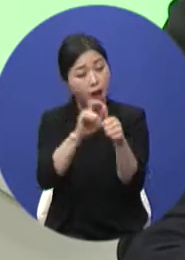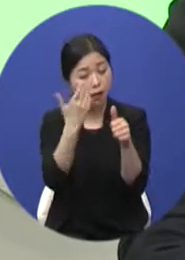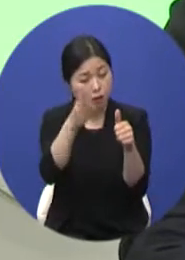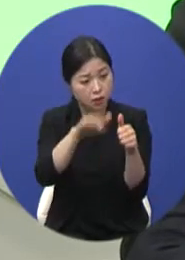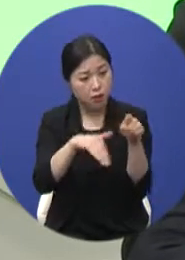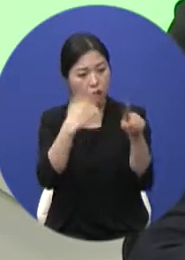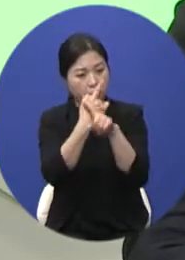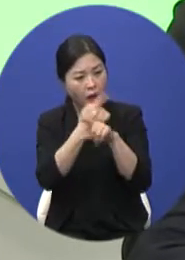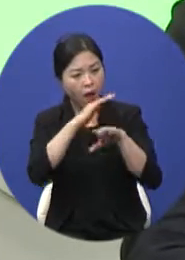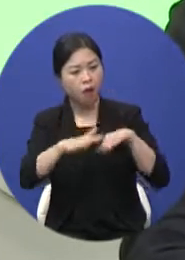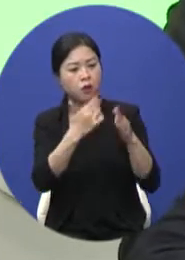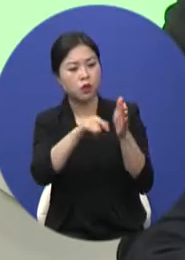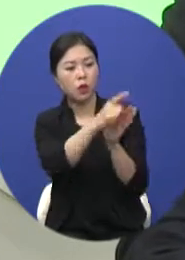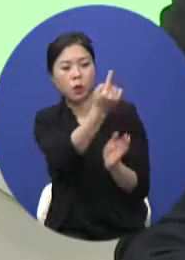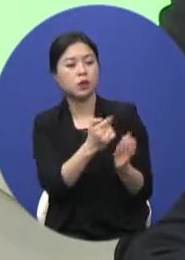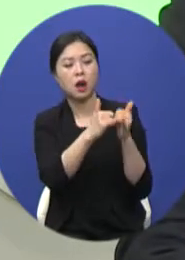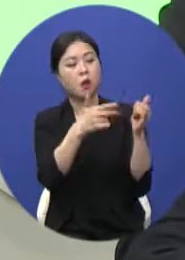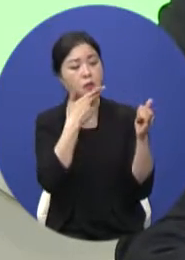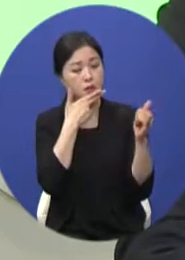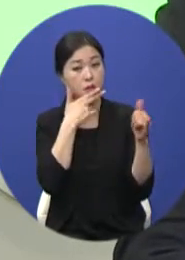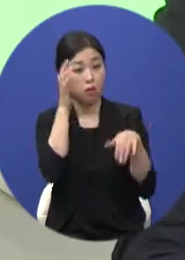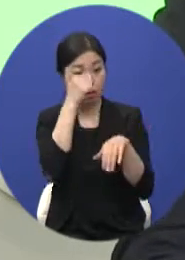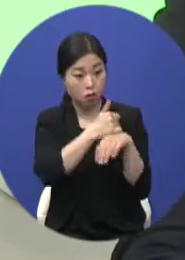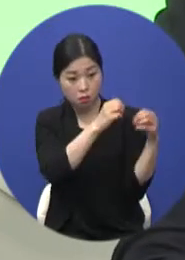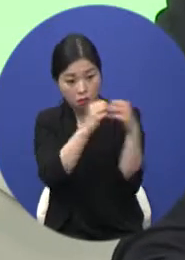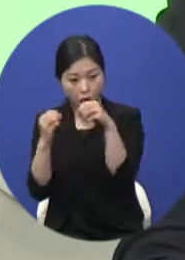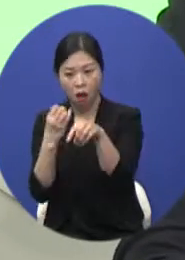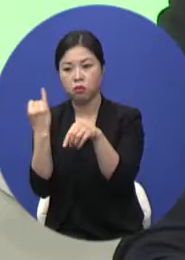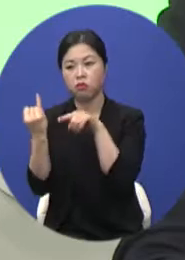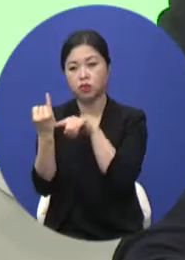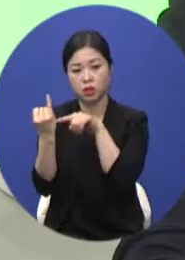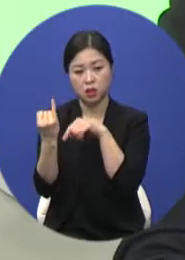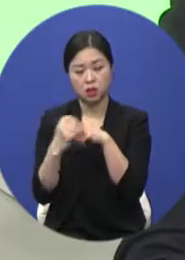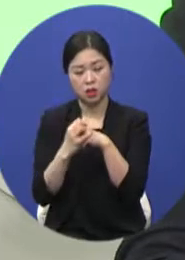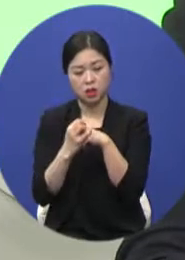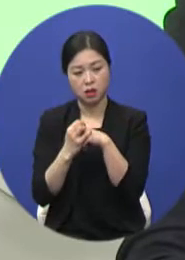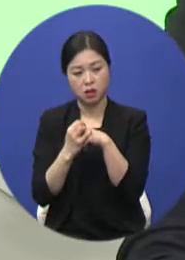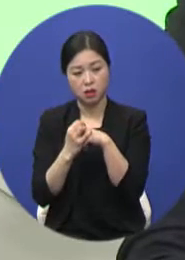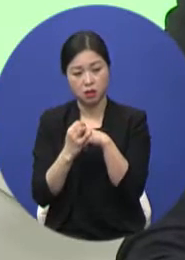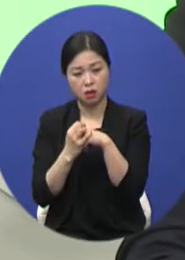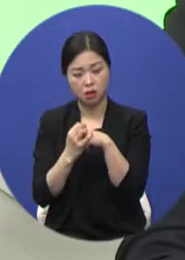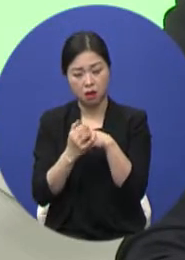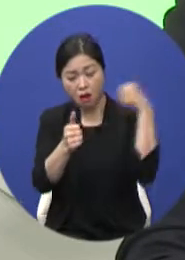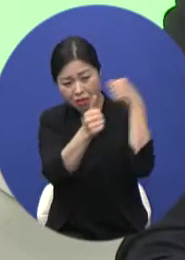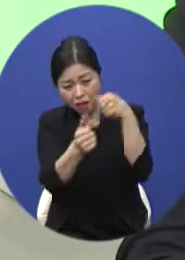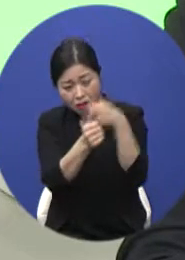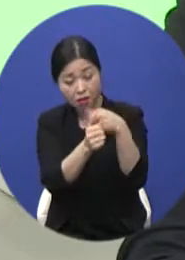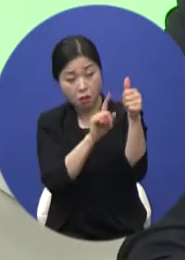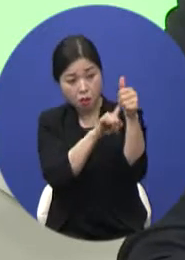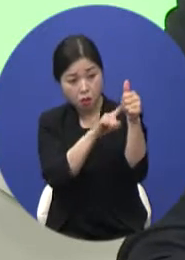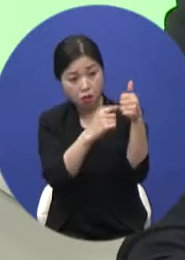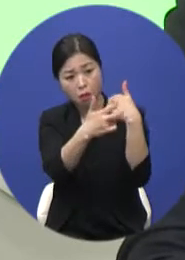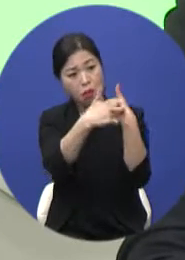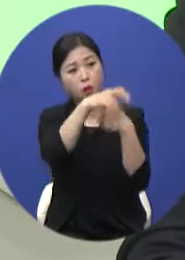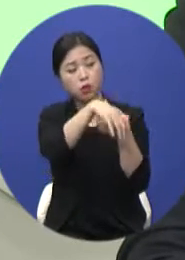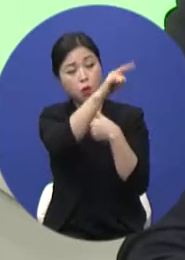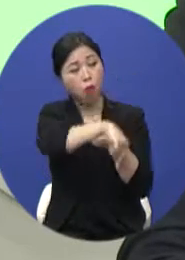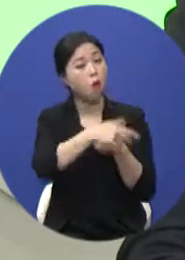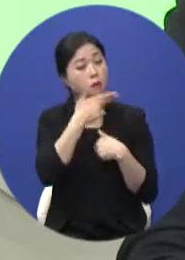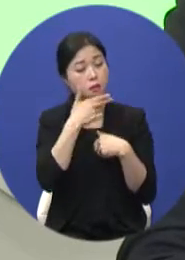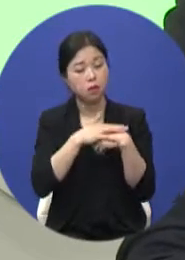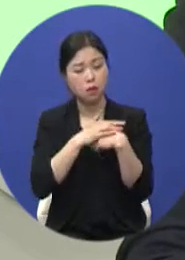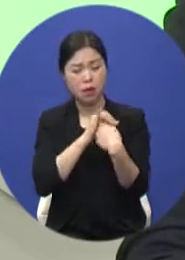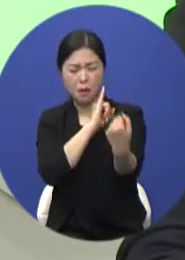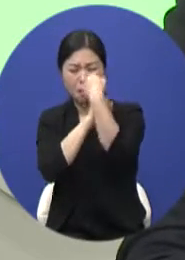없어요. 다들 그것으로 인해서 마치 매 맞는 아내가 병원을 찾듯이 때리는 남편은 병원에 안 오죠. 매 맞는